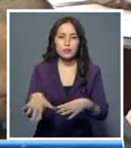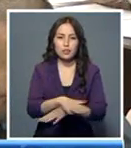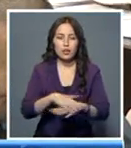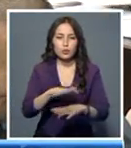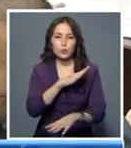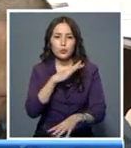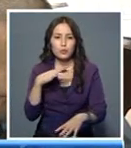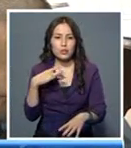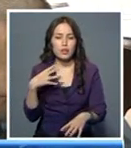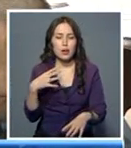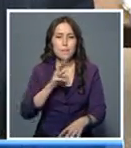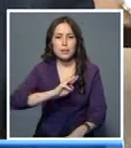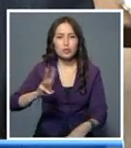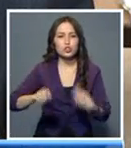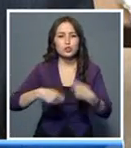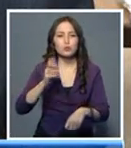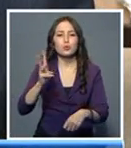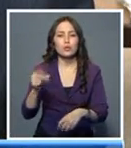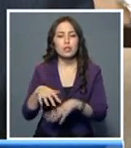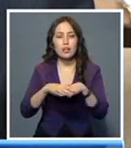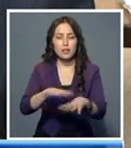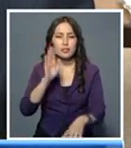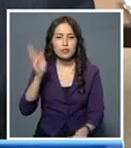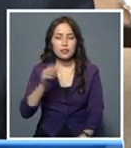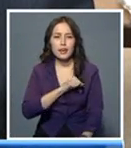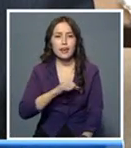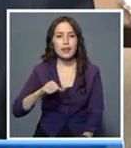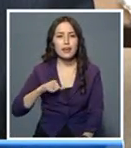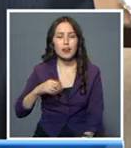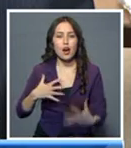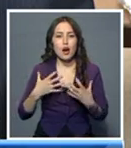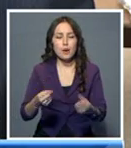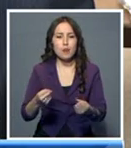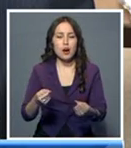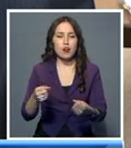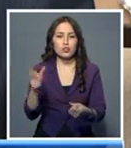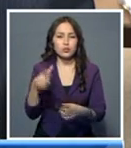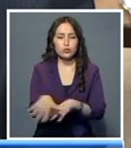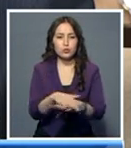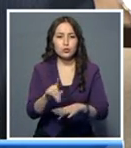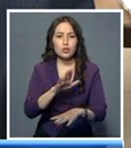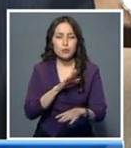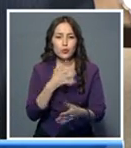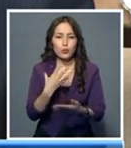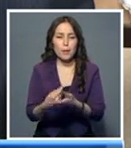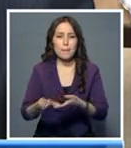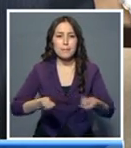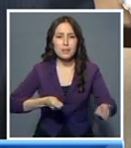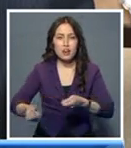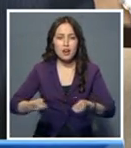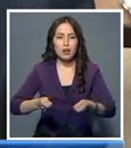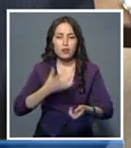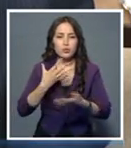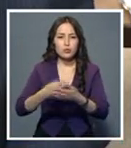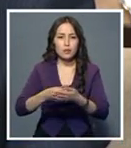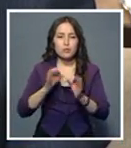көптеген миллион шығымын кім өтейді? Ел аман, жұрт тыншта, бұндай жағдайға жергілікті биліктегі азаматтар